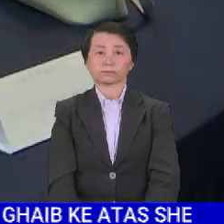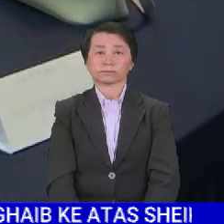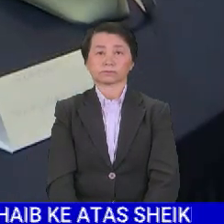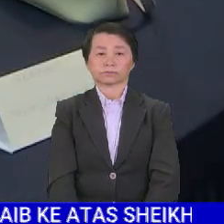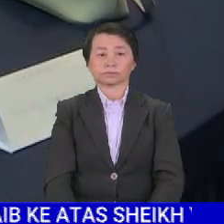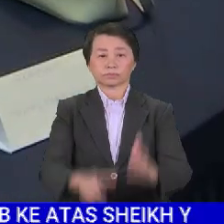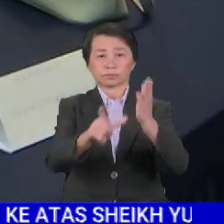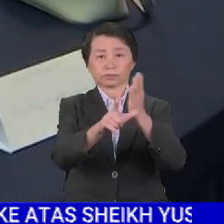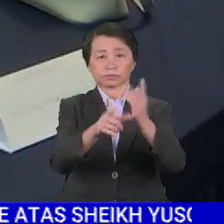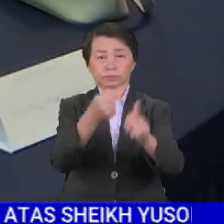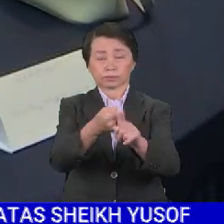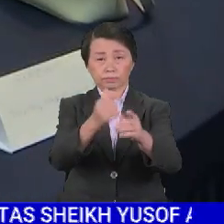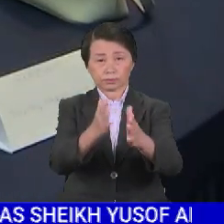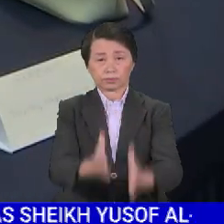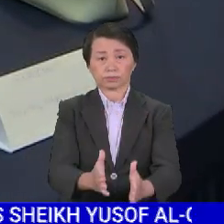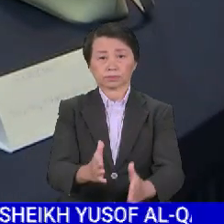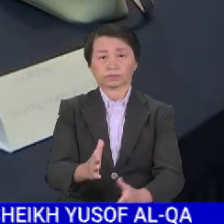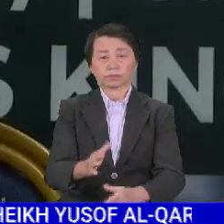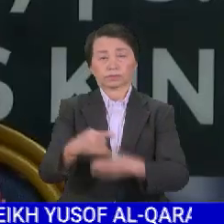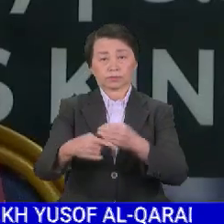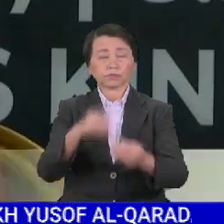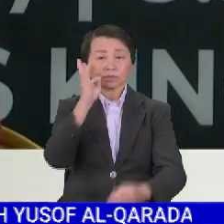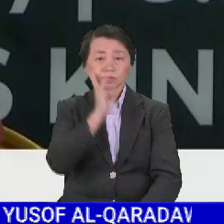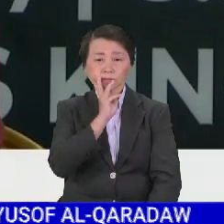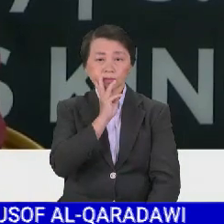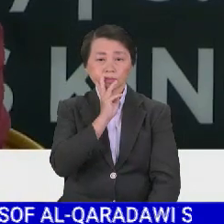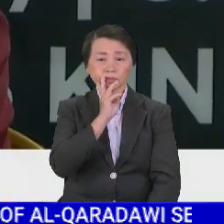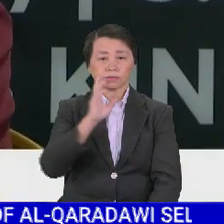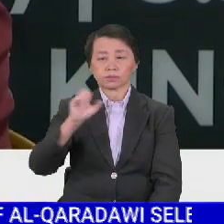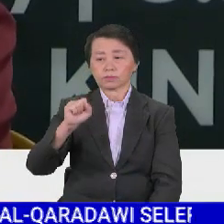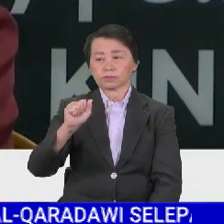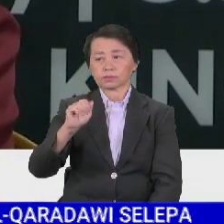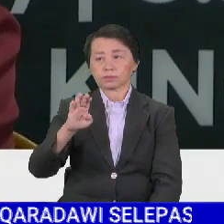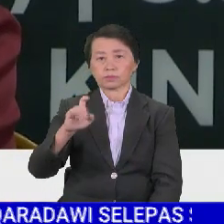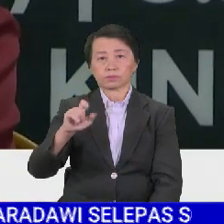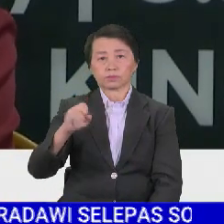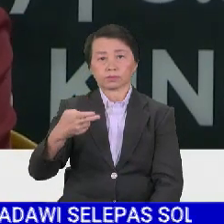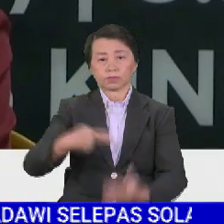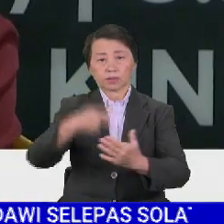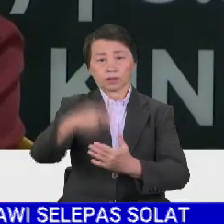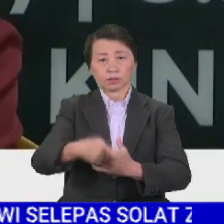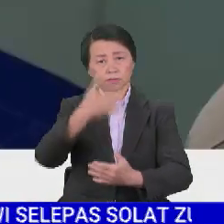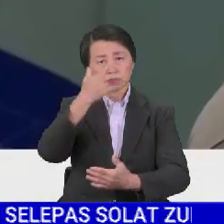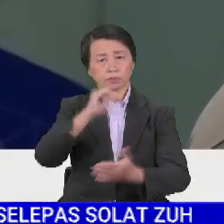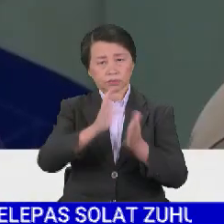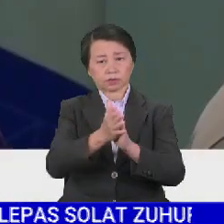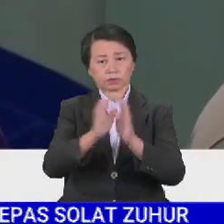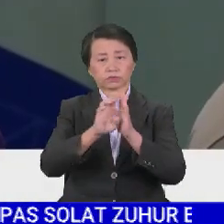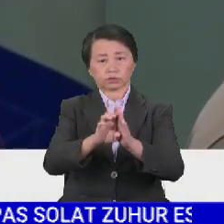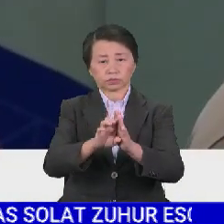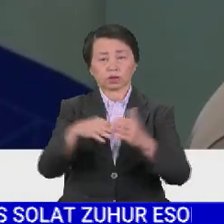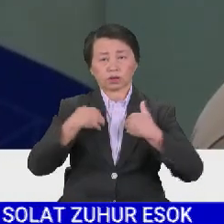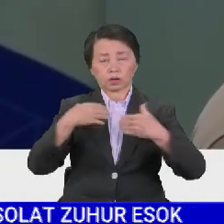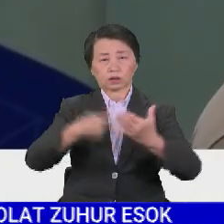Menurut Timbalan Pengarah Jabatan Hal Ehwal Wanita Sabah Jewa Salbia Aman, pelaksanaan program ini wajar dijadikan contoh dalam